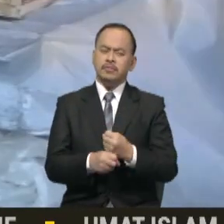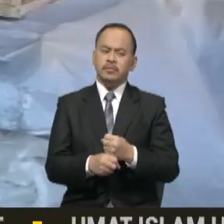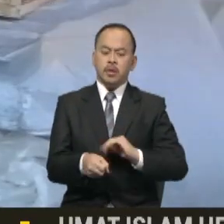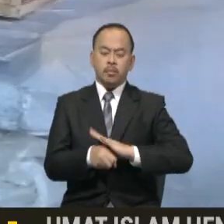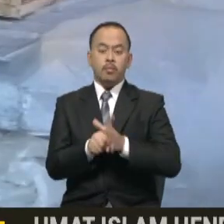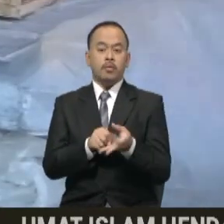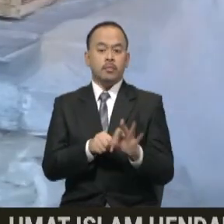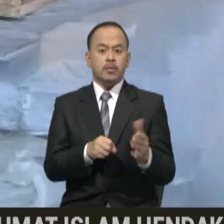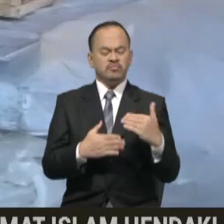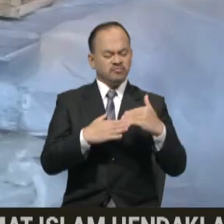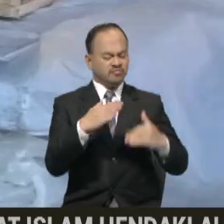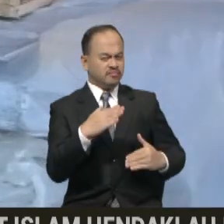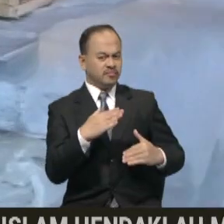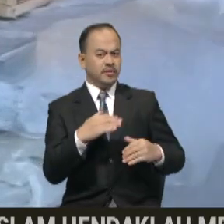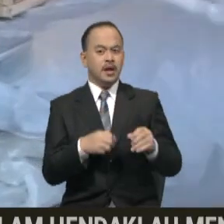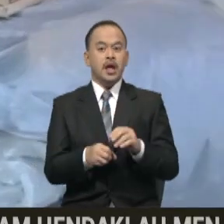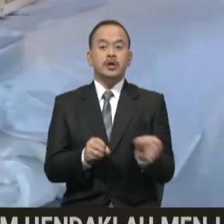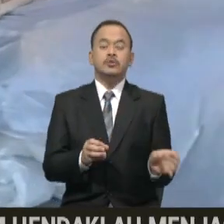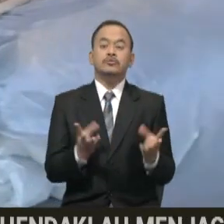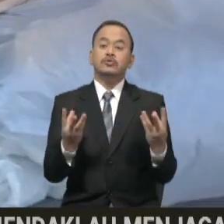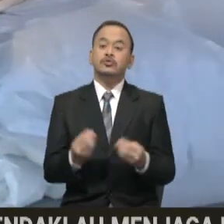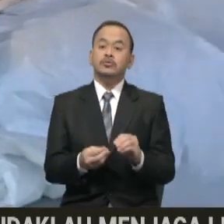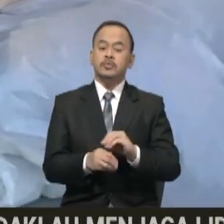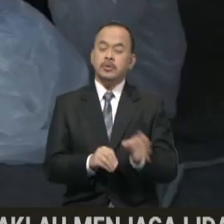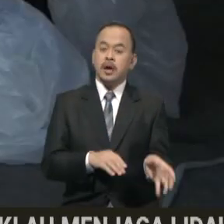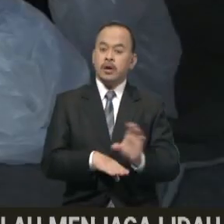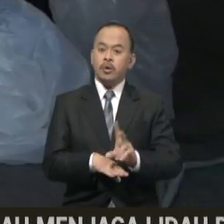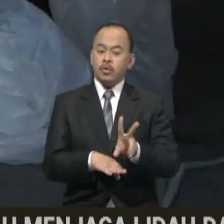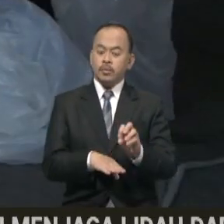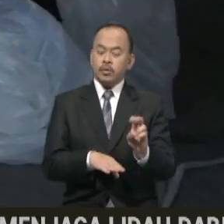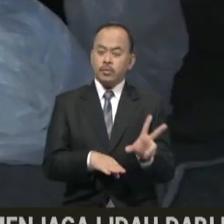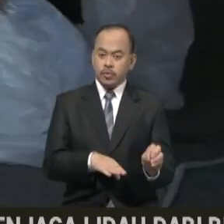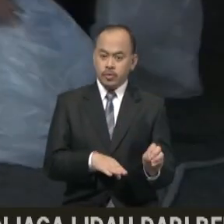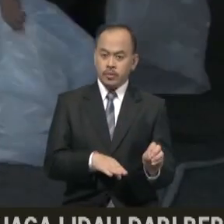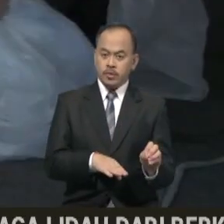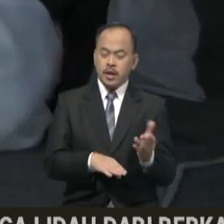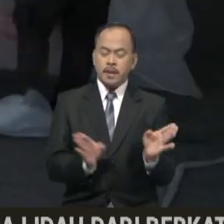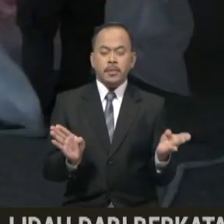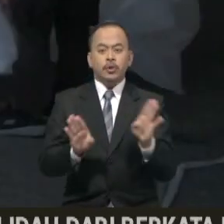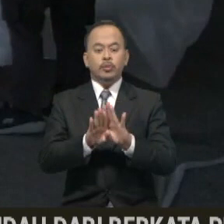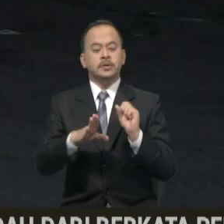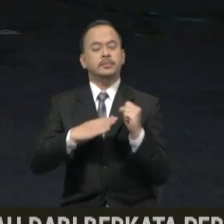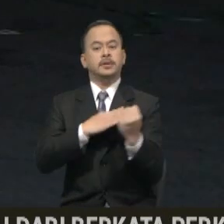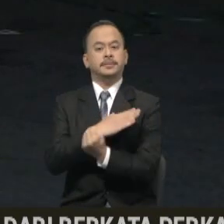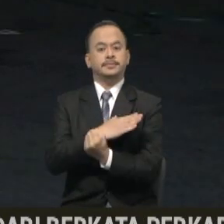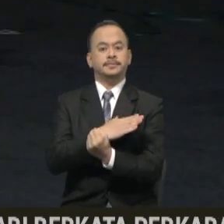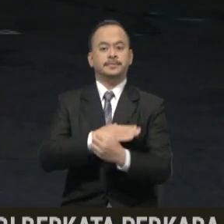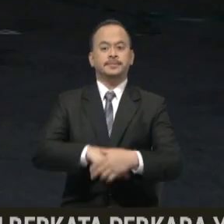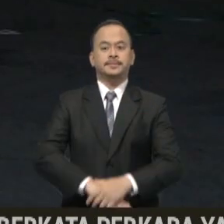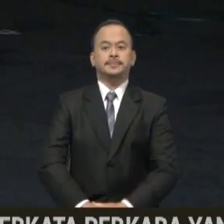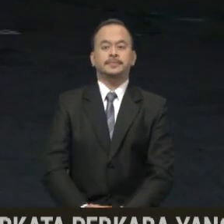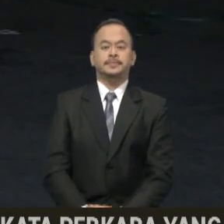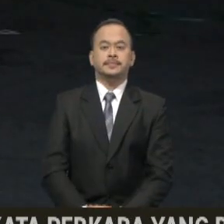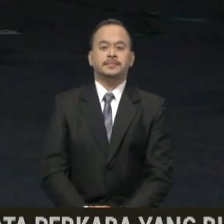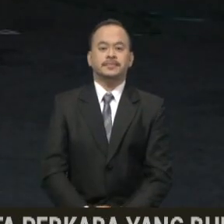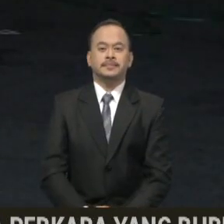telah mengakibatkan penurunan jumlah kargo pada tahun 2020 berikutan penutupan sempadan.